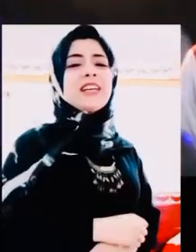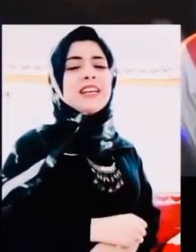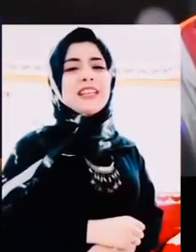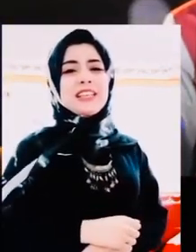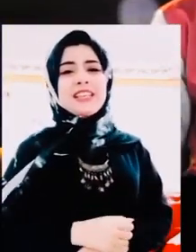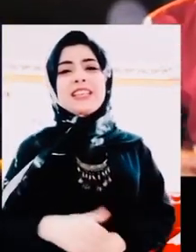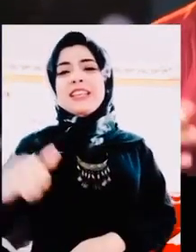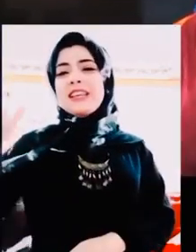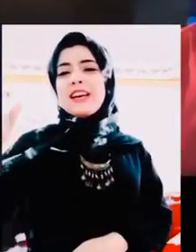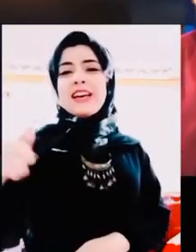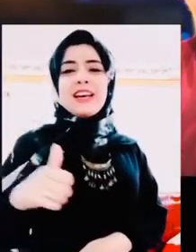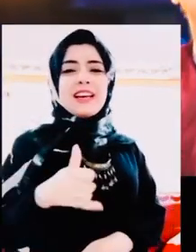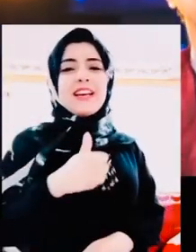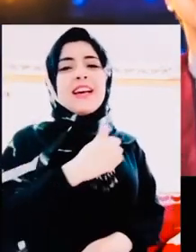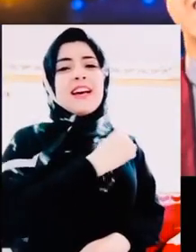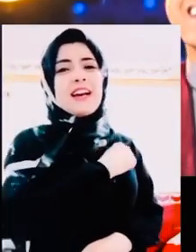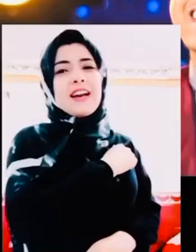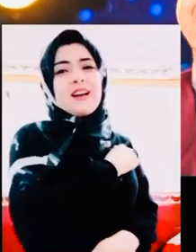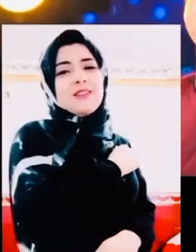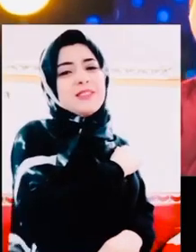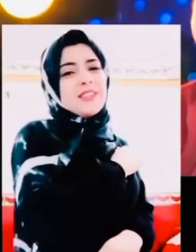الله.